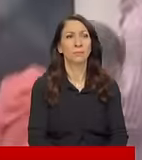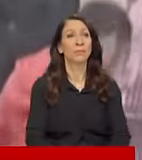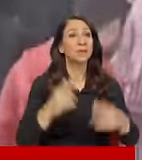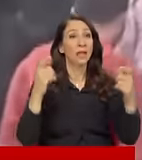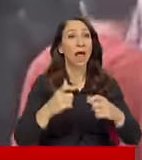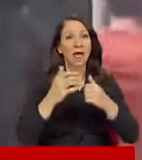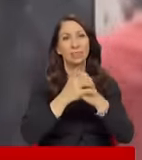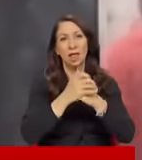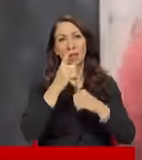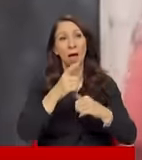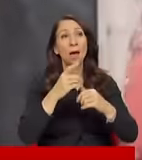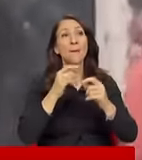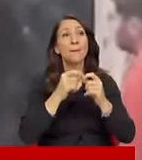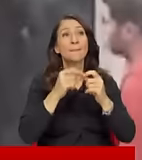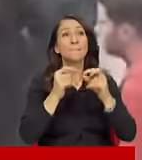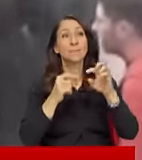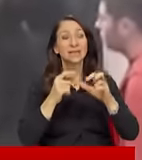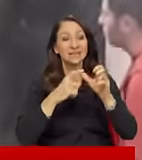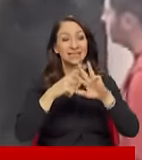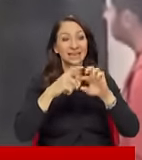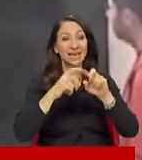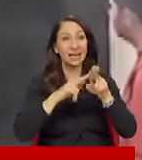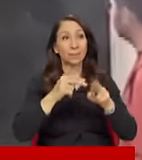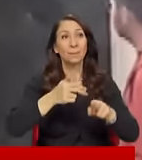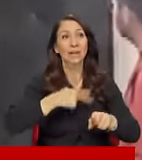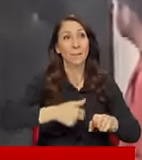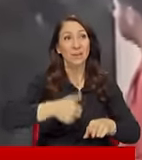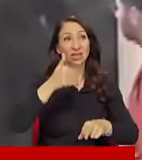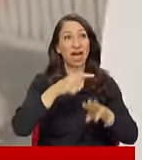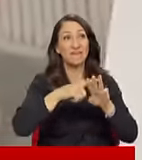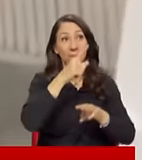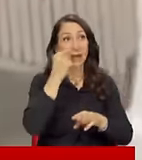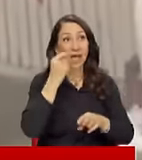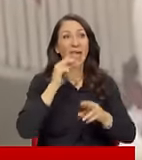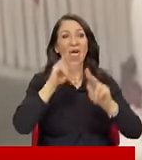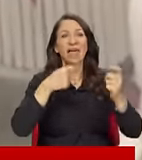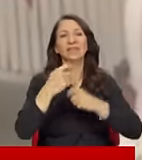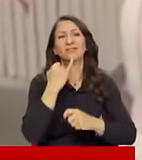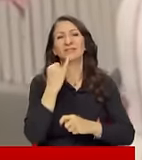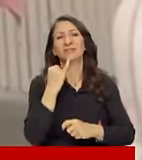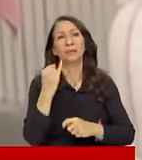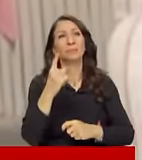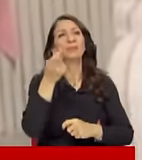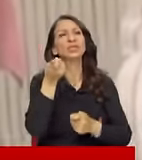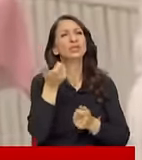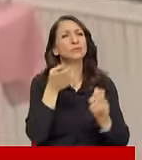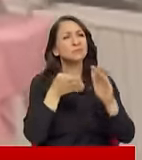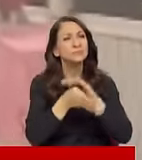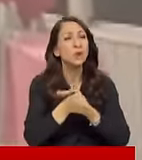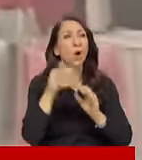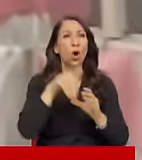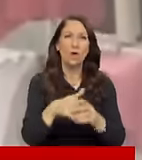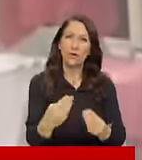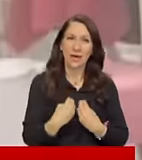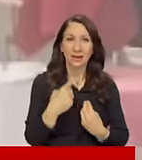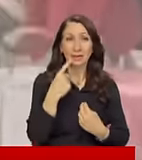Yer Antalya. Büyük Birlik Partisi Serik Belediye Başkan Adayı Enver Aputkan esnaf ziyaretindeydi. Bir iş yerine girdi, o